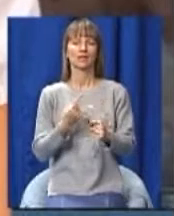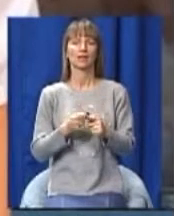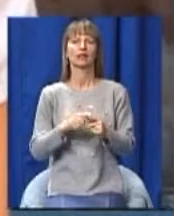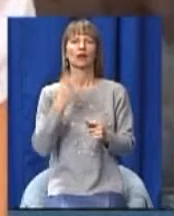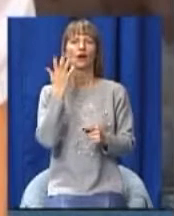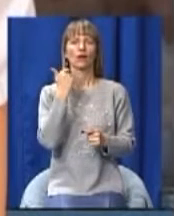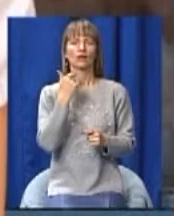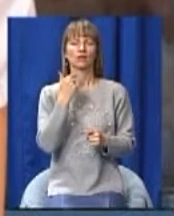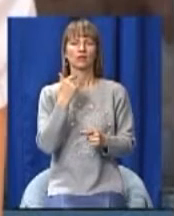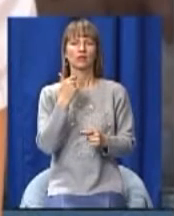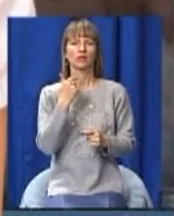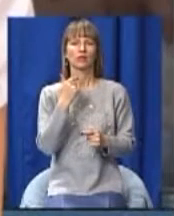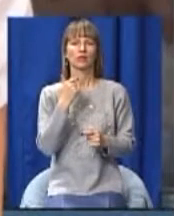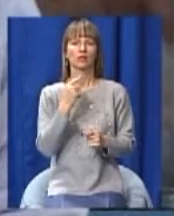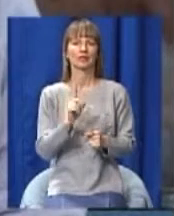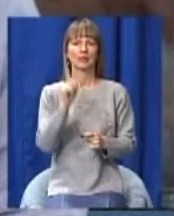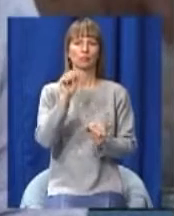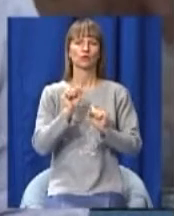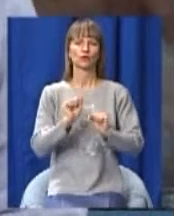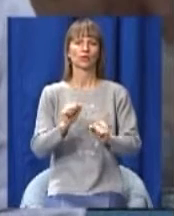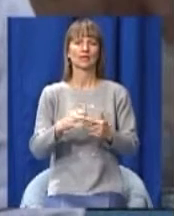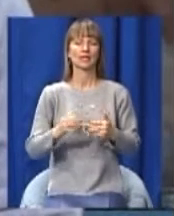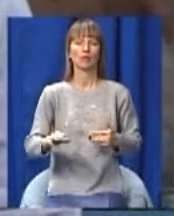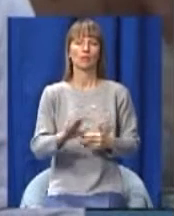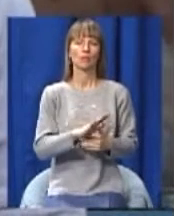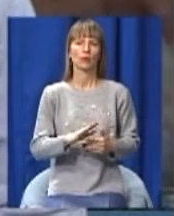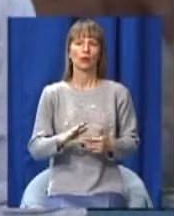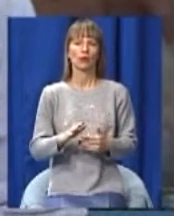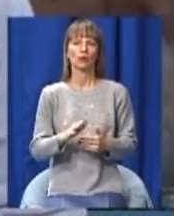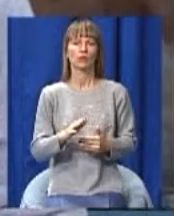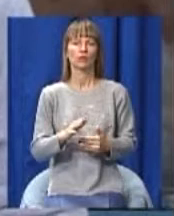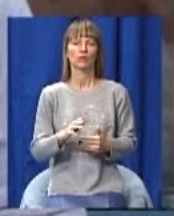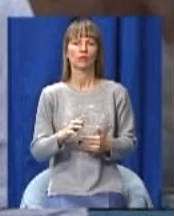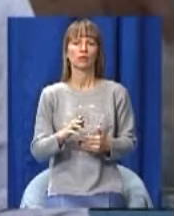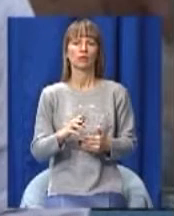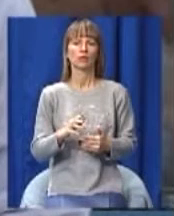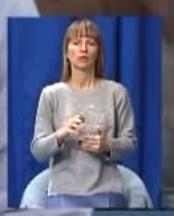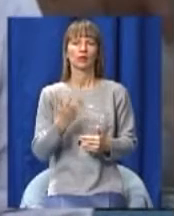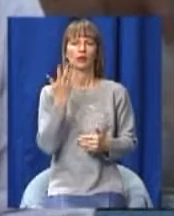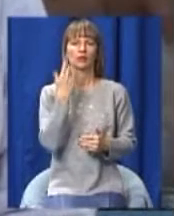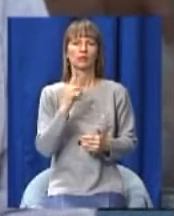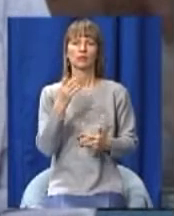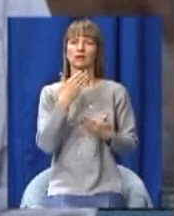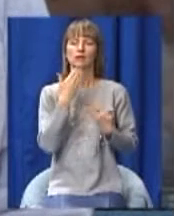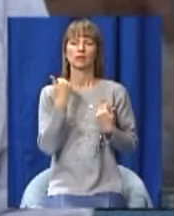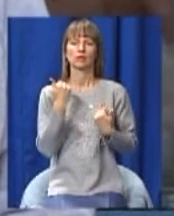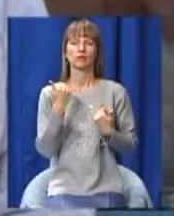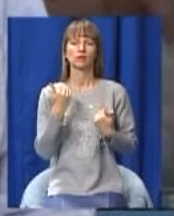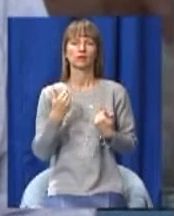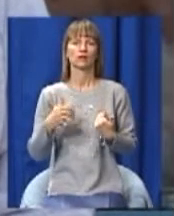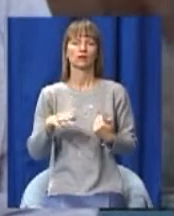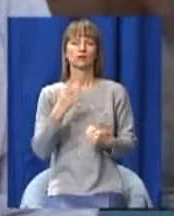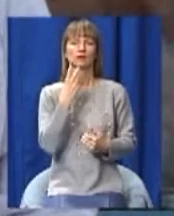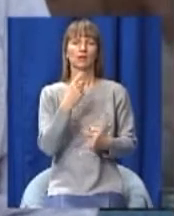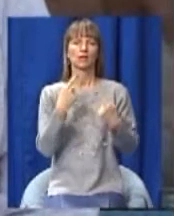когда люди защищают Землю. Летит на планету и все изучает,